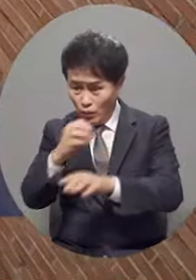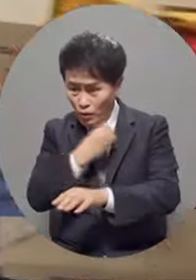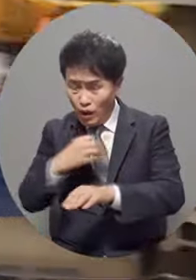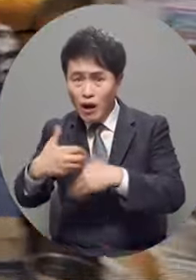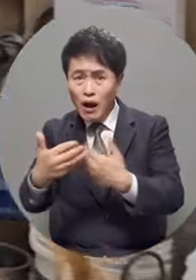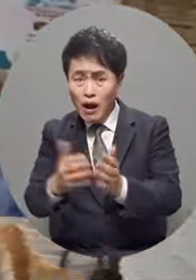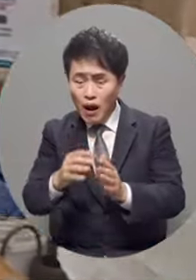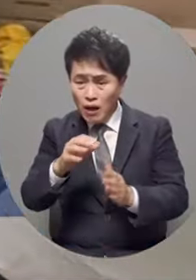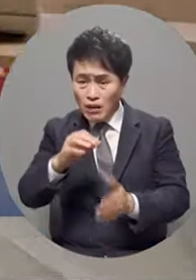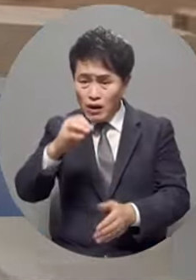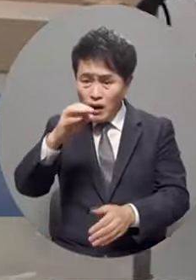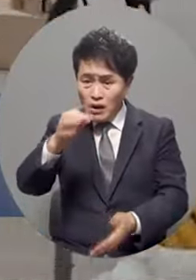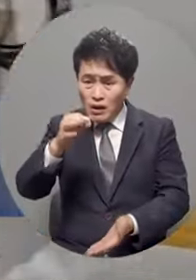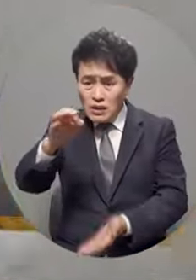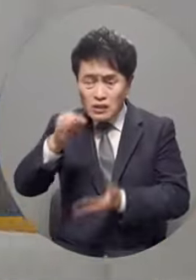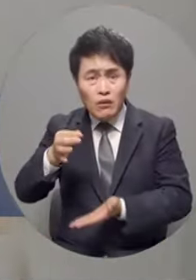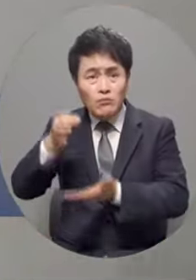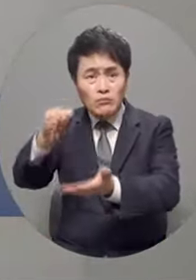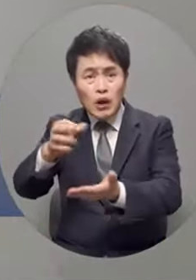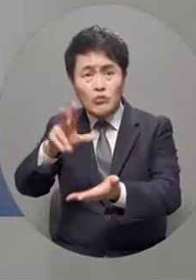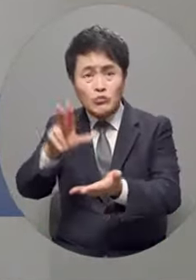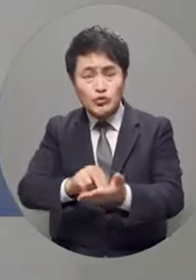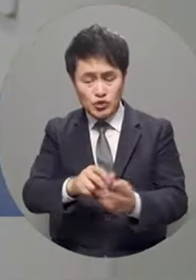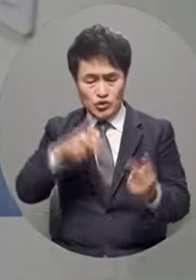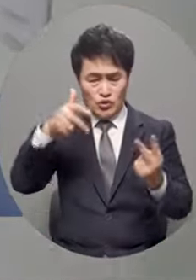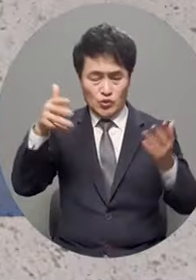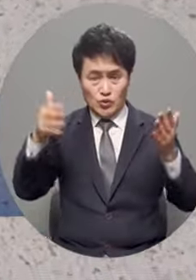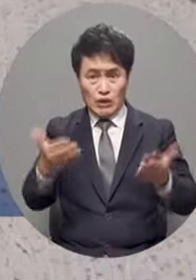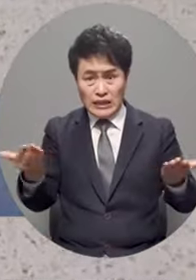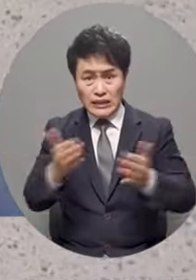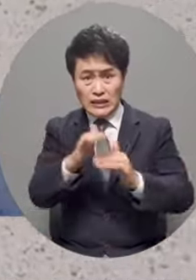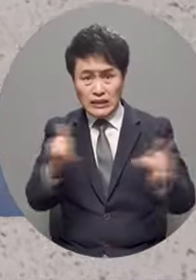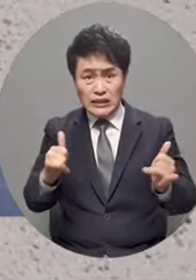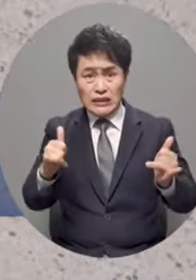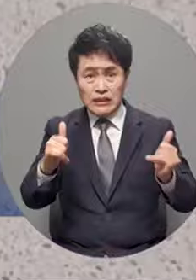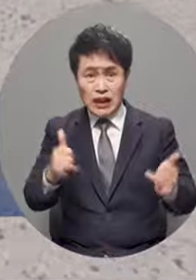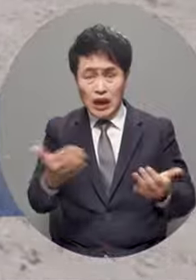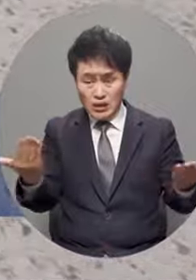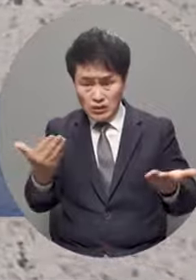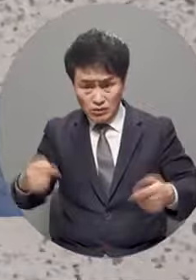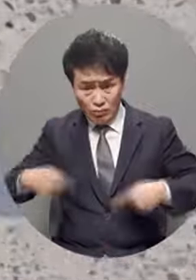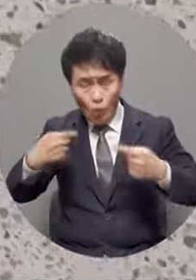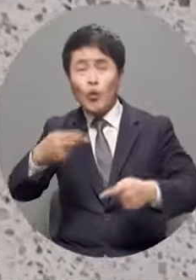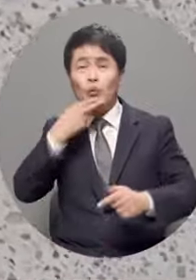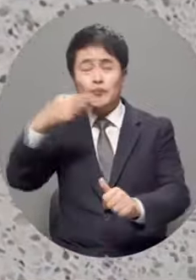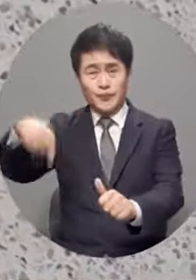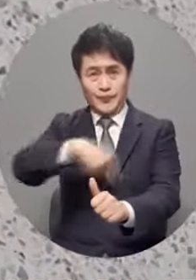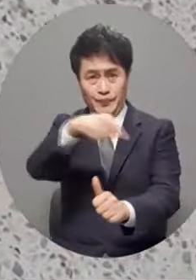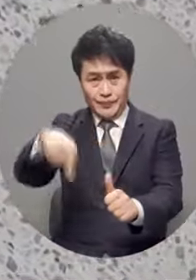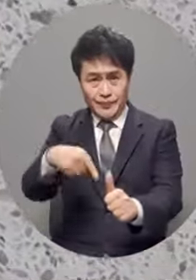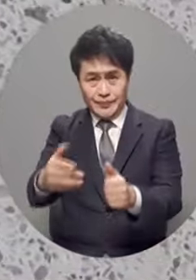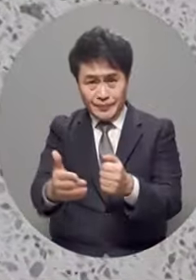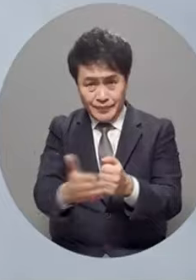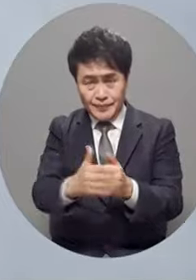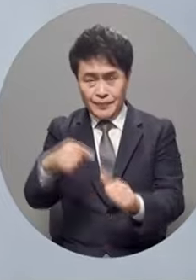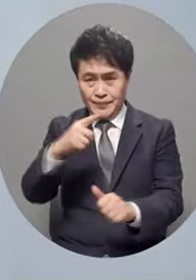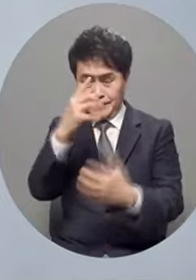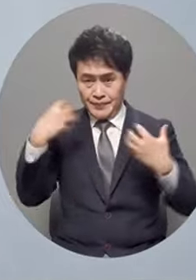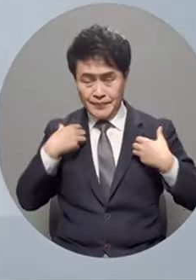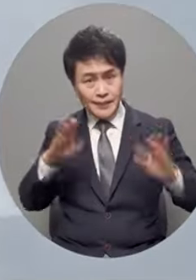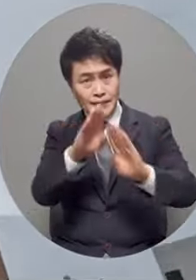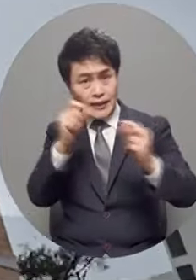체불 발생하면서 2주간 실제 인부들이 투입이 안 된 상황이에요. 교육지원청은